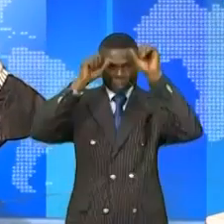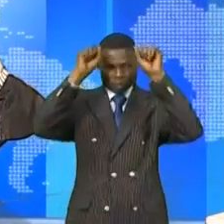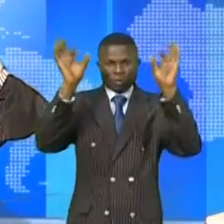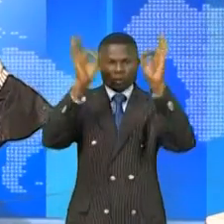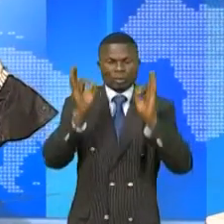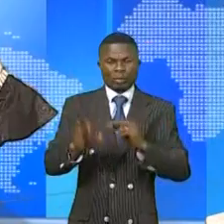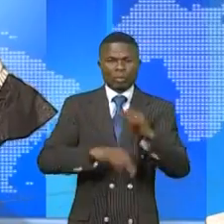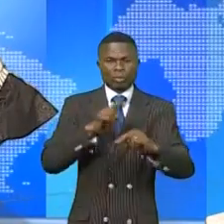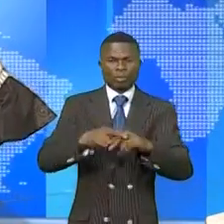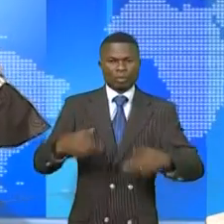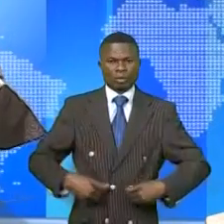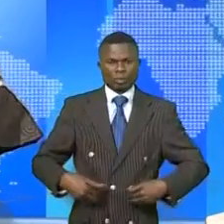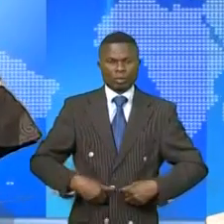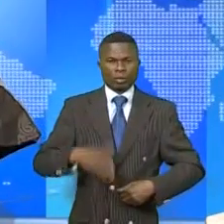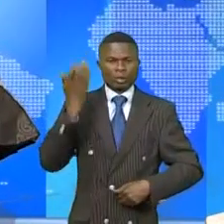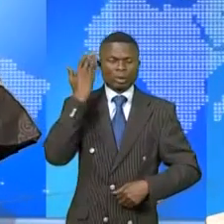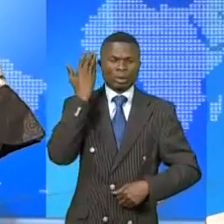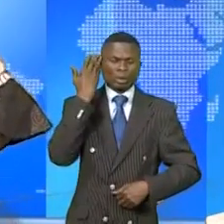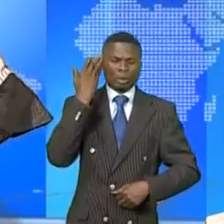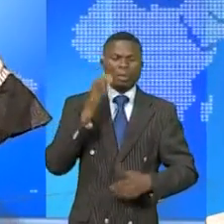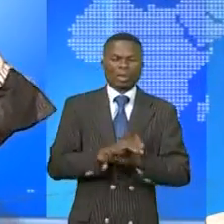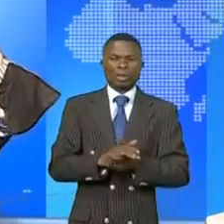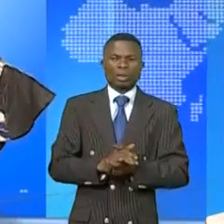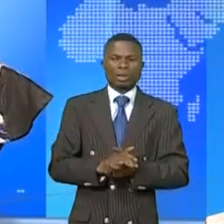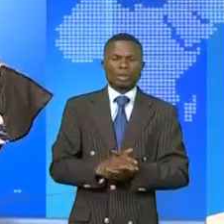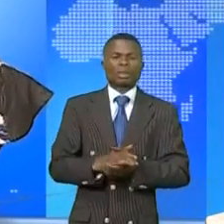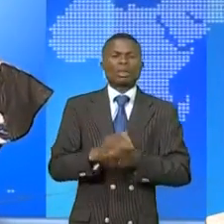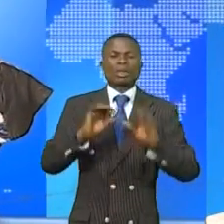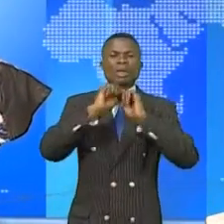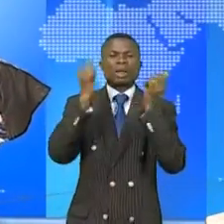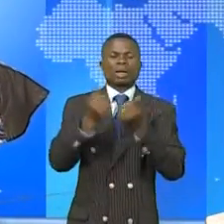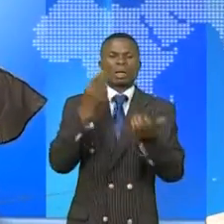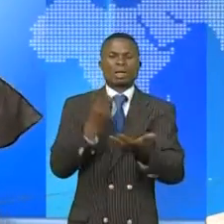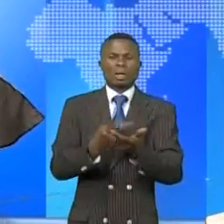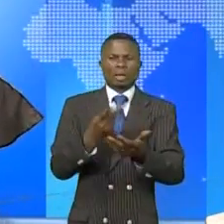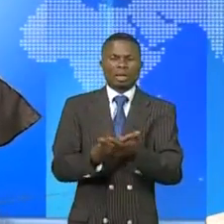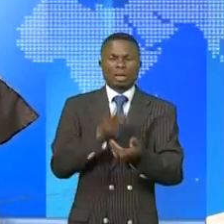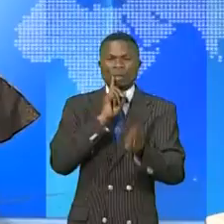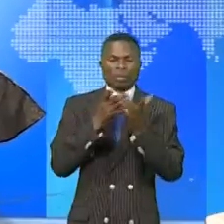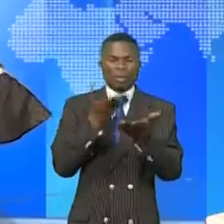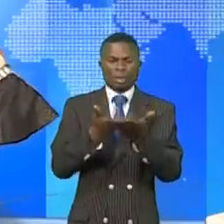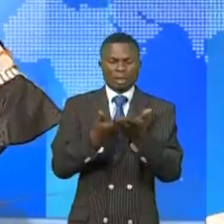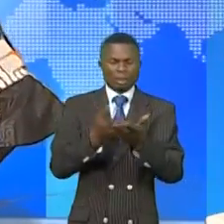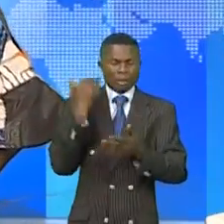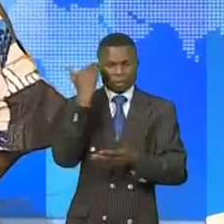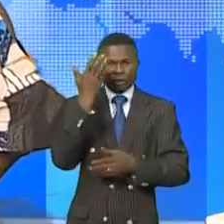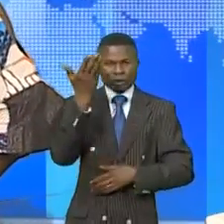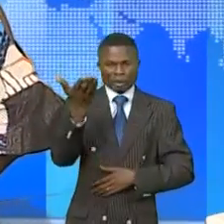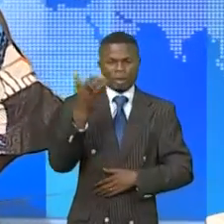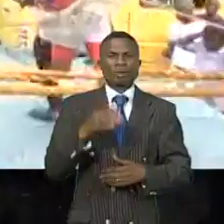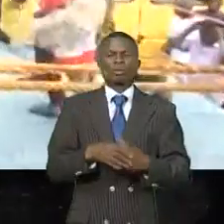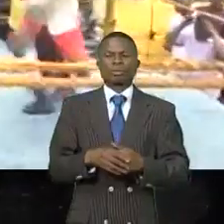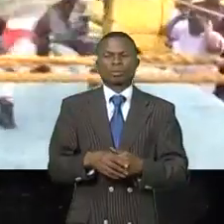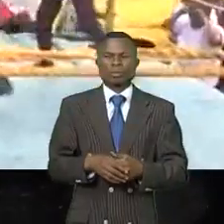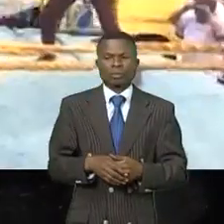Forum national de la jeunesse, Patrick Katembo, a été l'hôte de l'Association des sportifs sans frontières du Congo. Cédric Kenina.